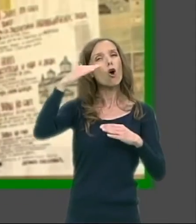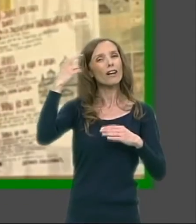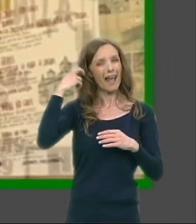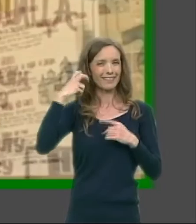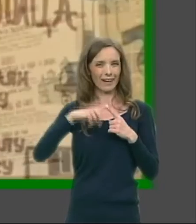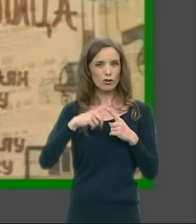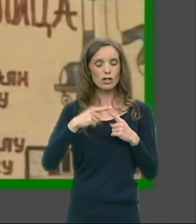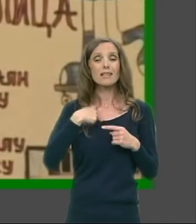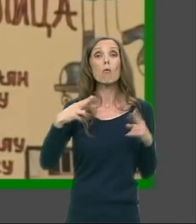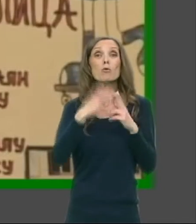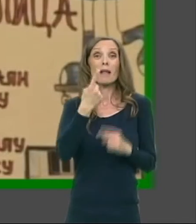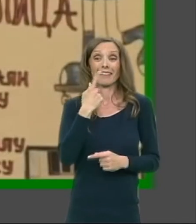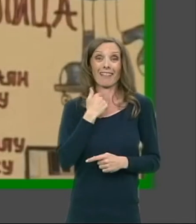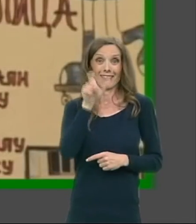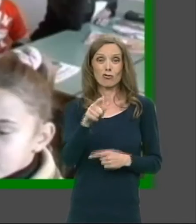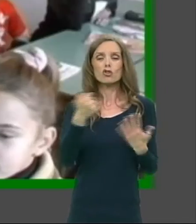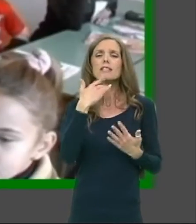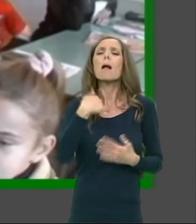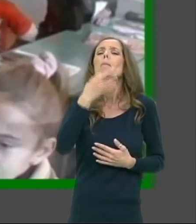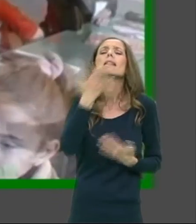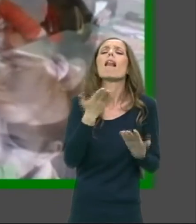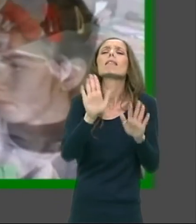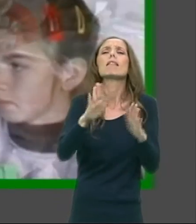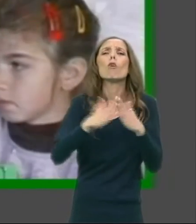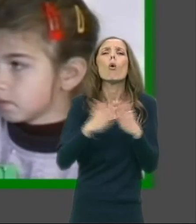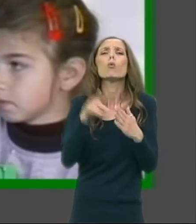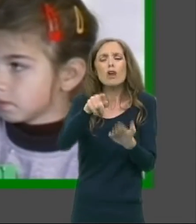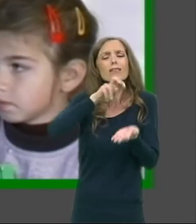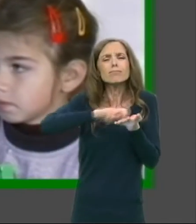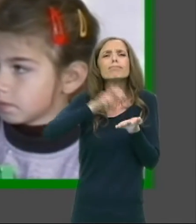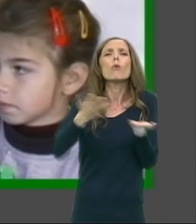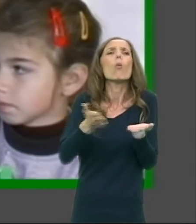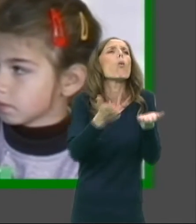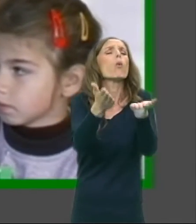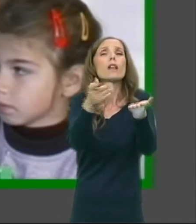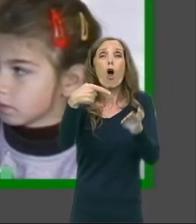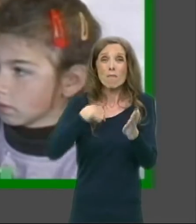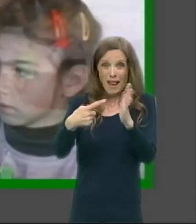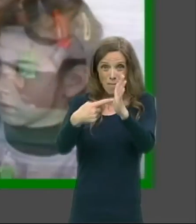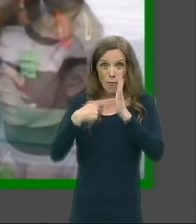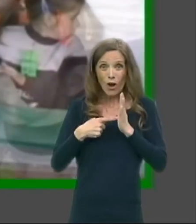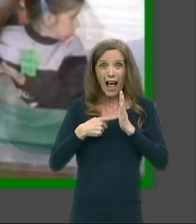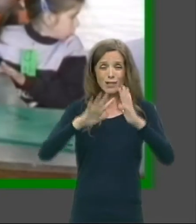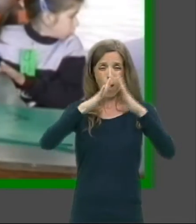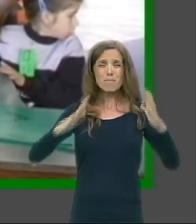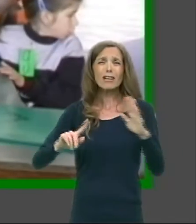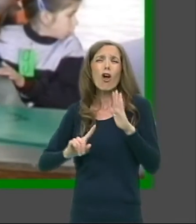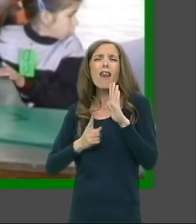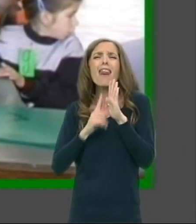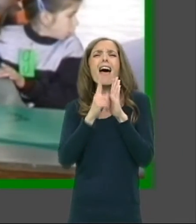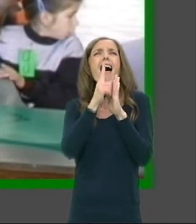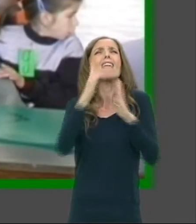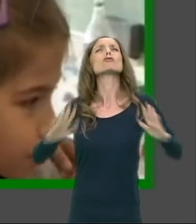6. razreda. Pitala sam ga, dobro, gde je tvoja kuća? Kuda ti ideš kada pešačiš? I on mi je pokazao najviši mogući vrh, kao iz one engleske bajke o Johnu